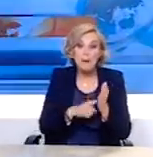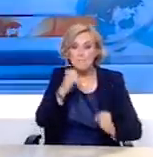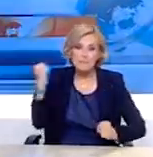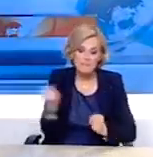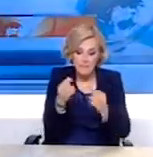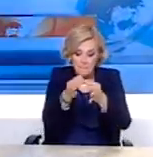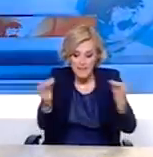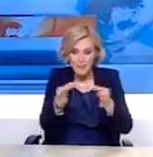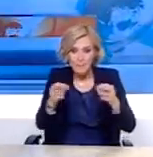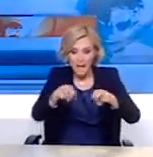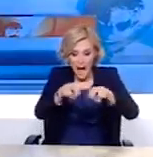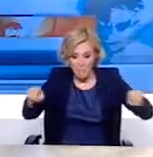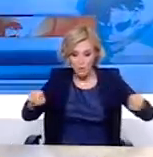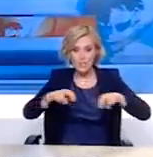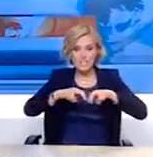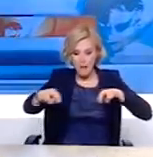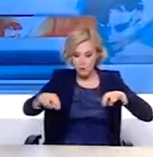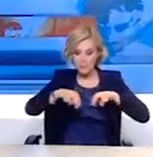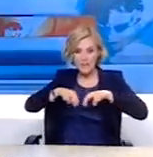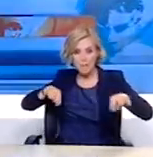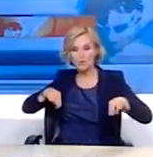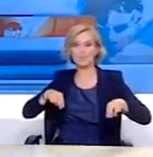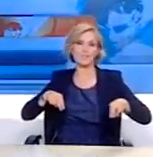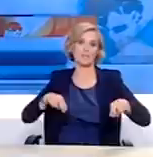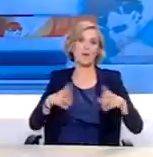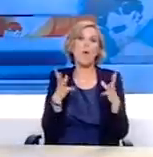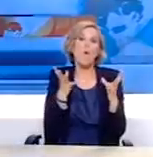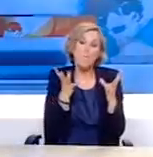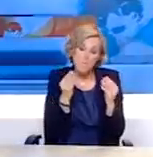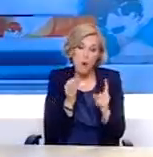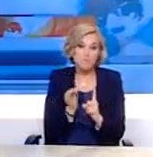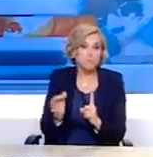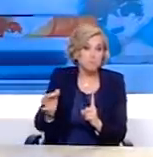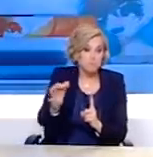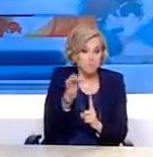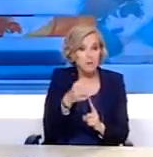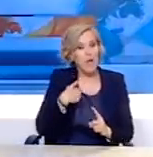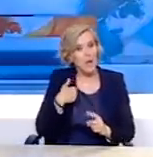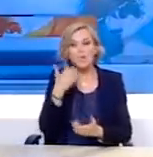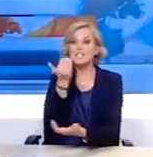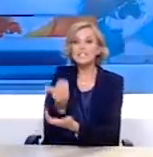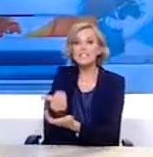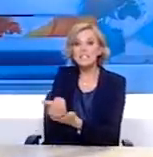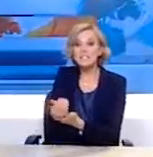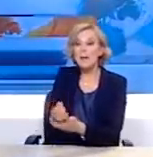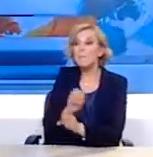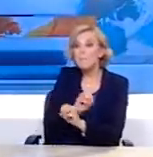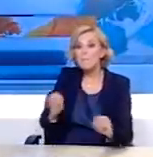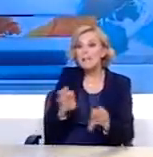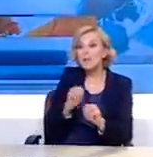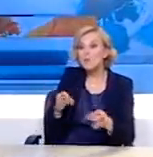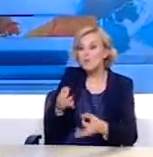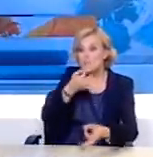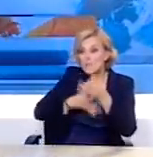φυσικής απόστασης και κοινωνικής απομάκρυνσης. Πολλά από τα κρούσματα, πάλι το τονίζω, και έχω ζητήσει περισσότερες πληροφορίες γι' αυτό, ώστε να μπορώ να σας πω